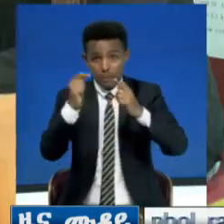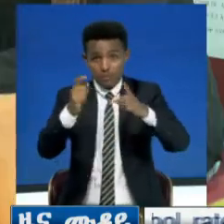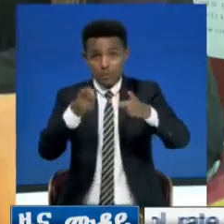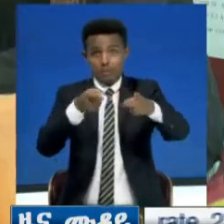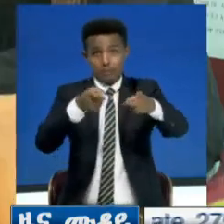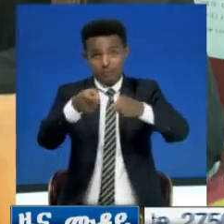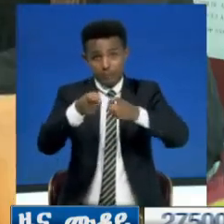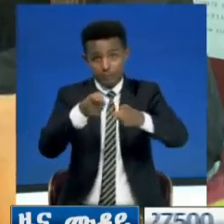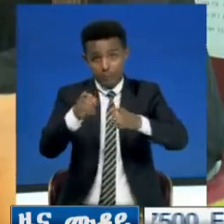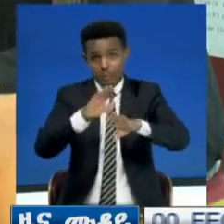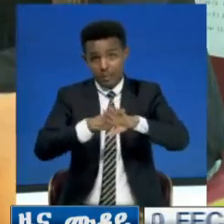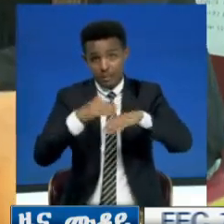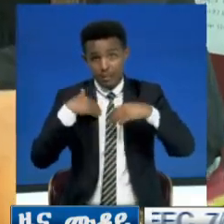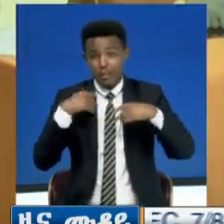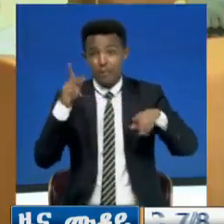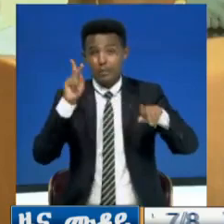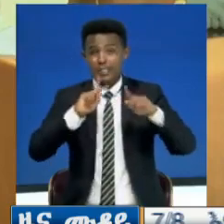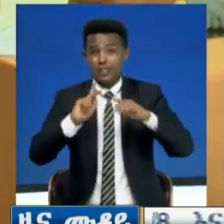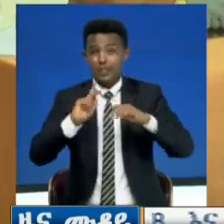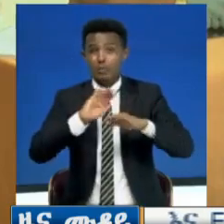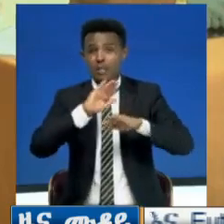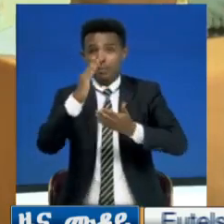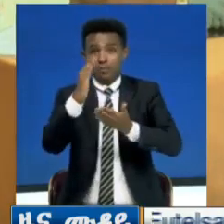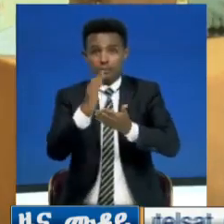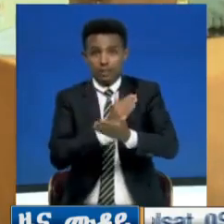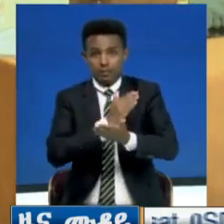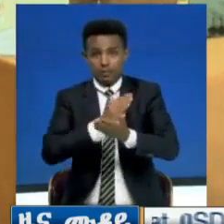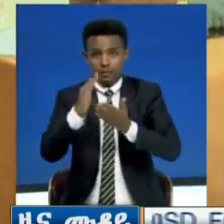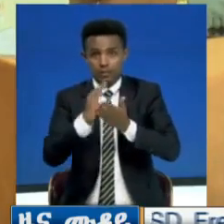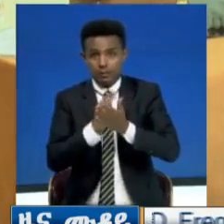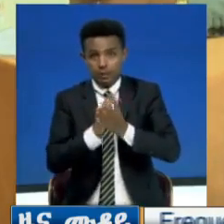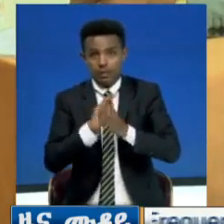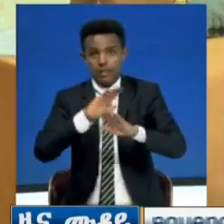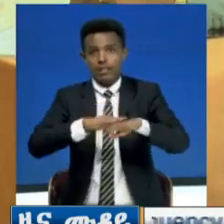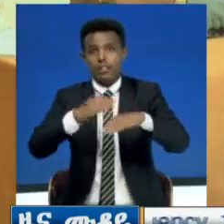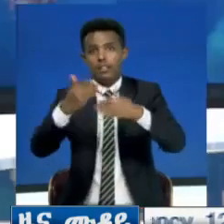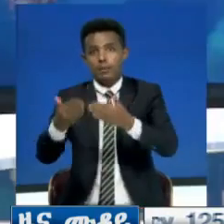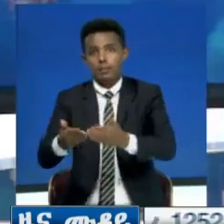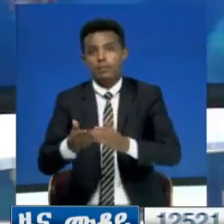ህብረተሰቡ የድርሻው እንዲወጣ ጥሪ ቀርቧል።